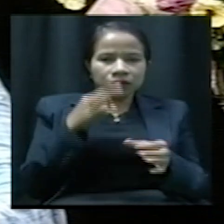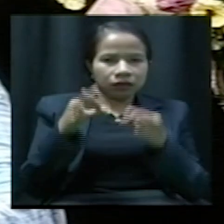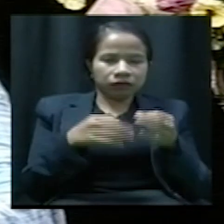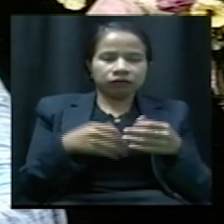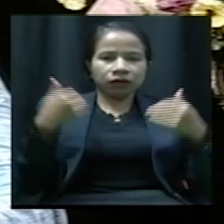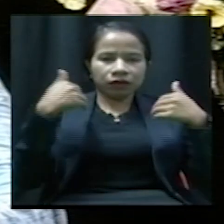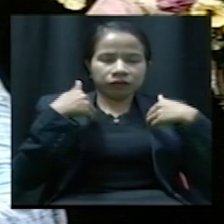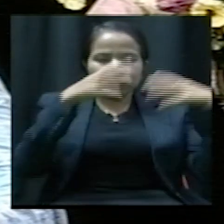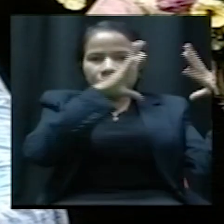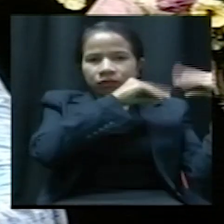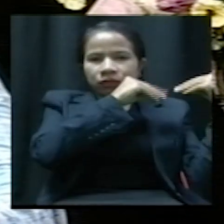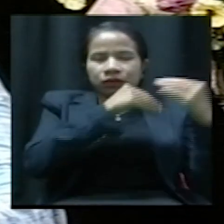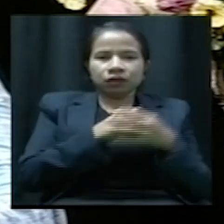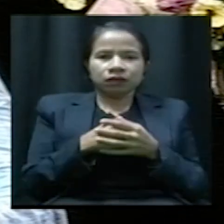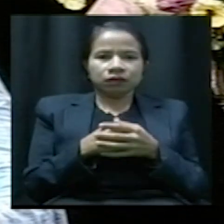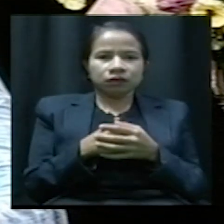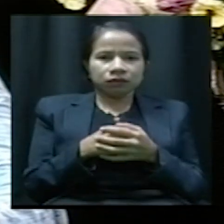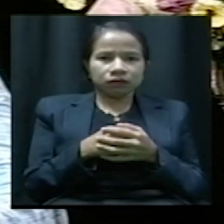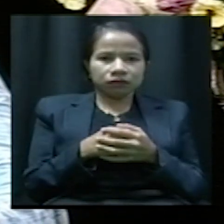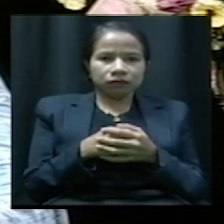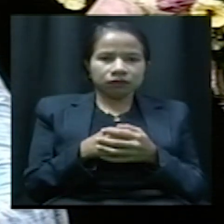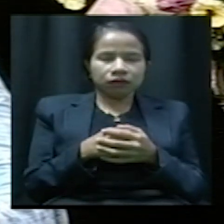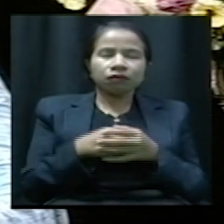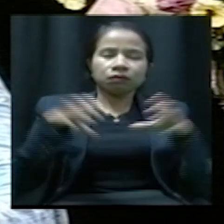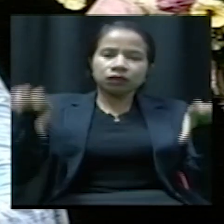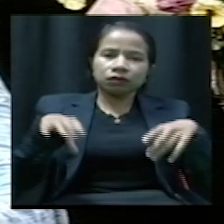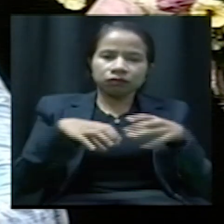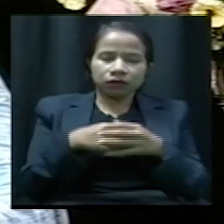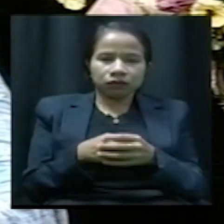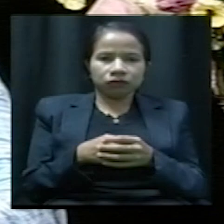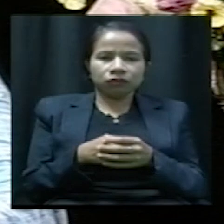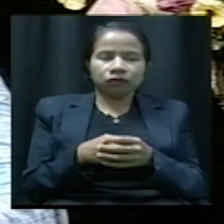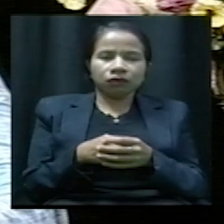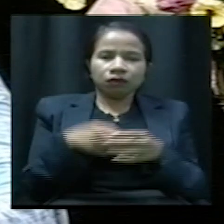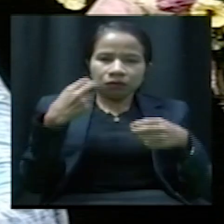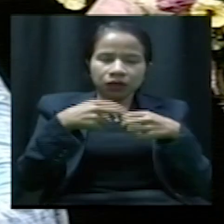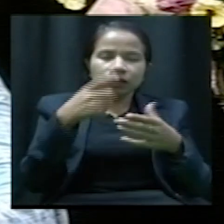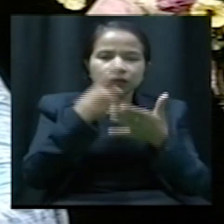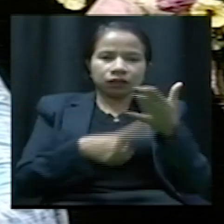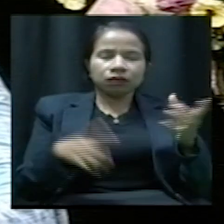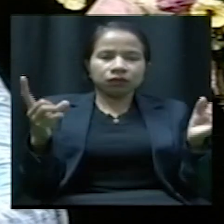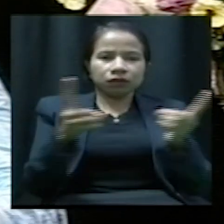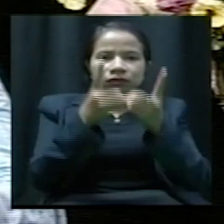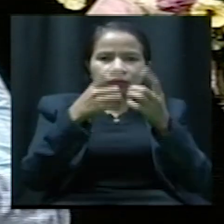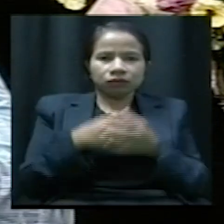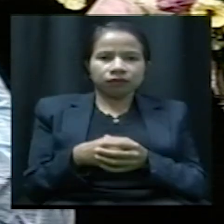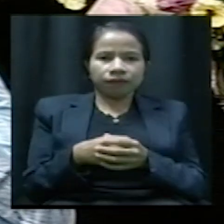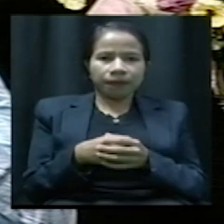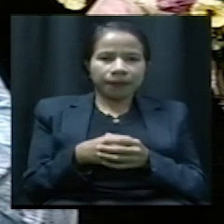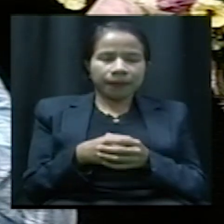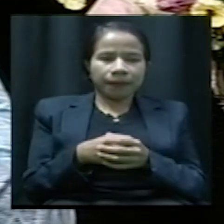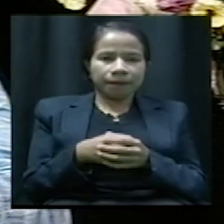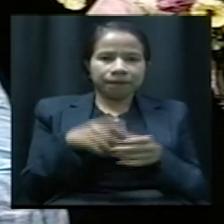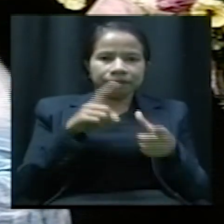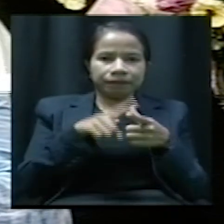kada pernah ya experiencia aplika ba bols ba servisu rumah barrera serama kita bosita enfrenta en esa cara